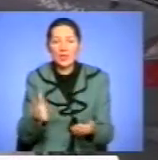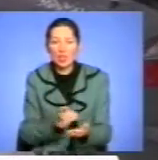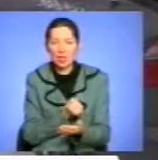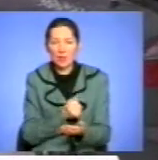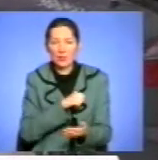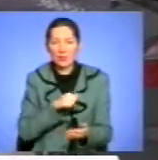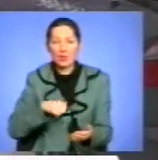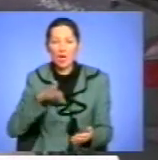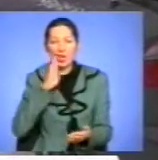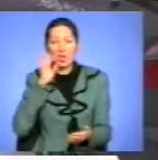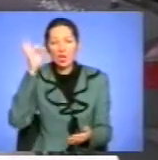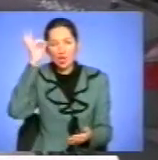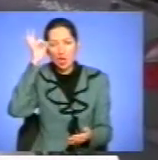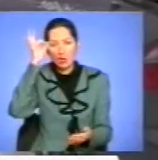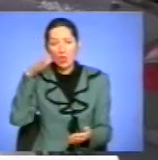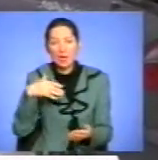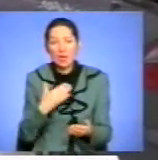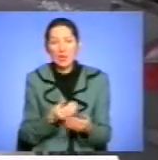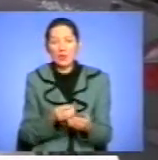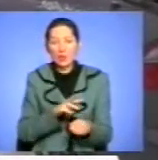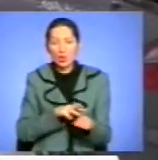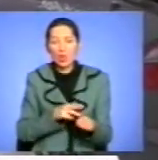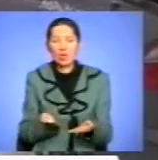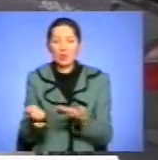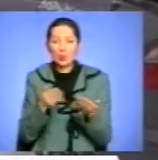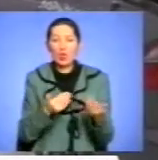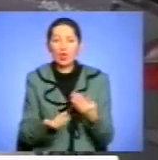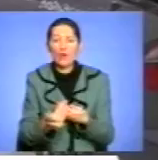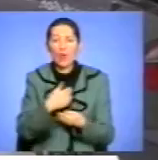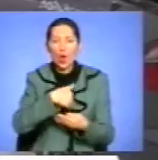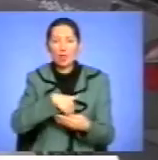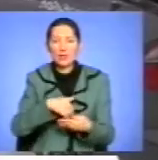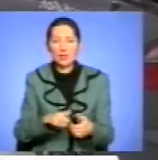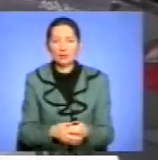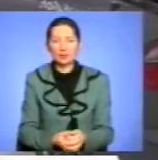з посмішкою згадує своїх рятівників і запрошує їх у гості.